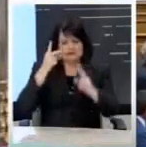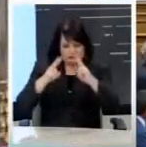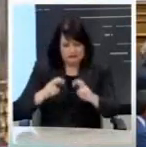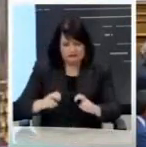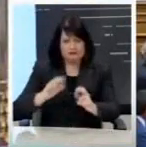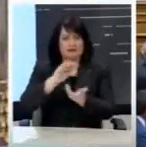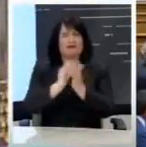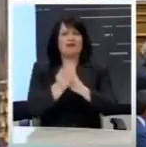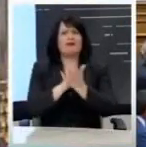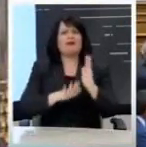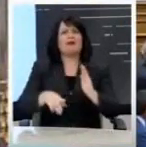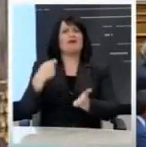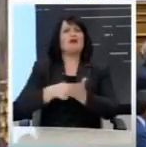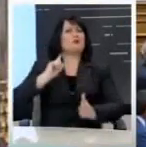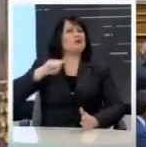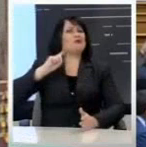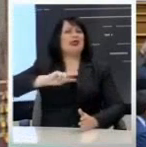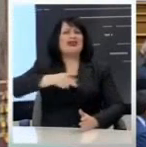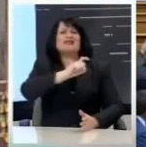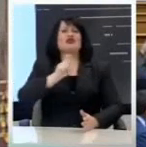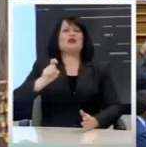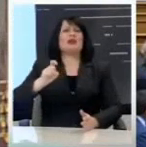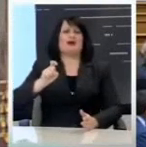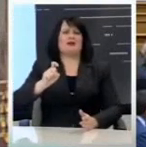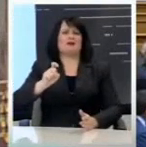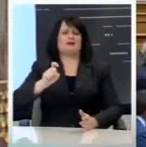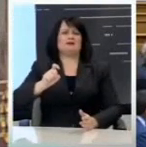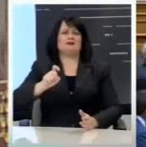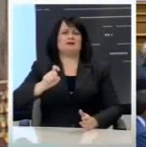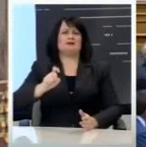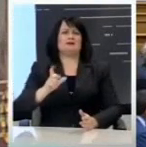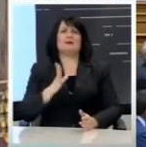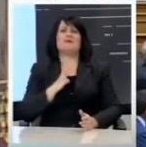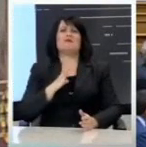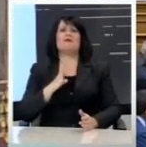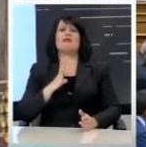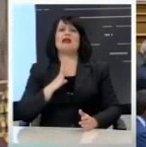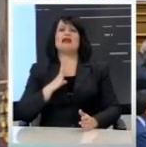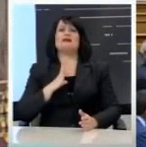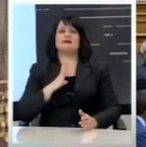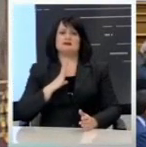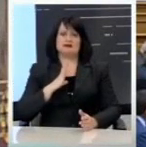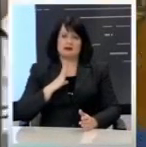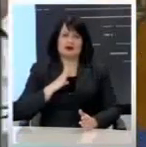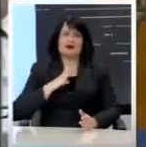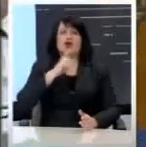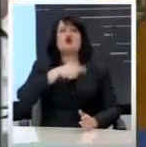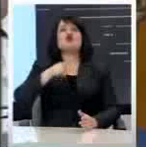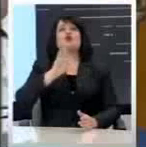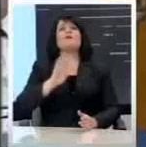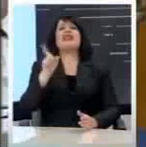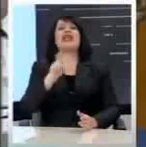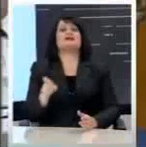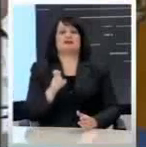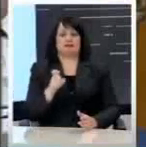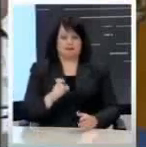κύκλωμα εκτεταμένης φοροδιαφυγής δισεκατομμυρίων για χάρη των πελατών της τράπεζας UPS. Γιατί τα λέω όμως